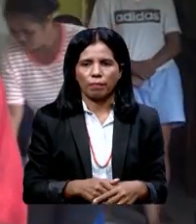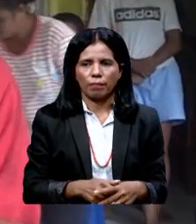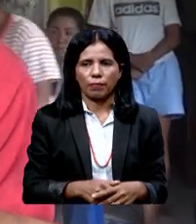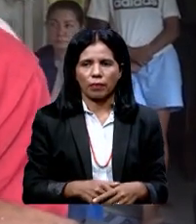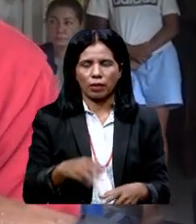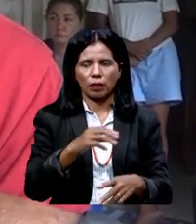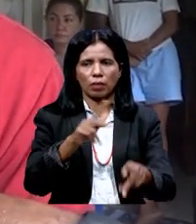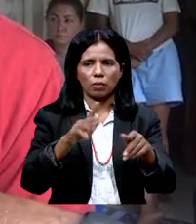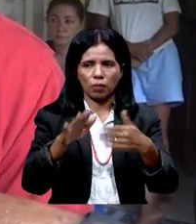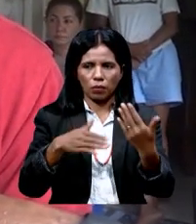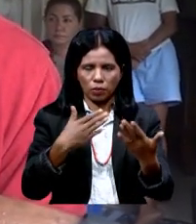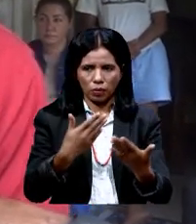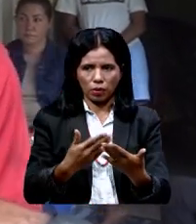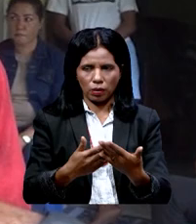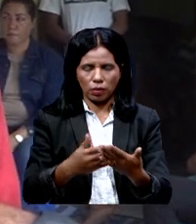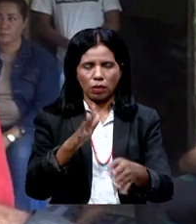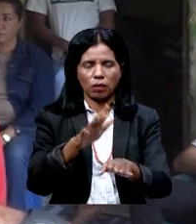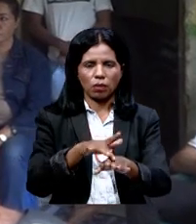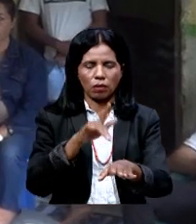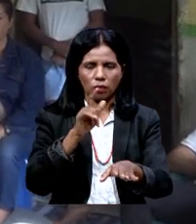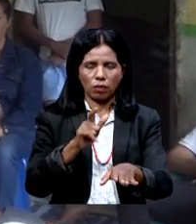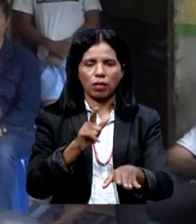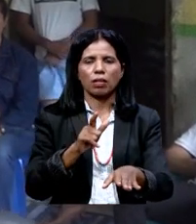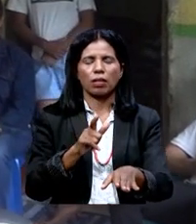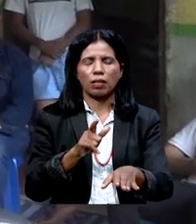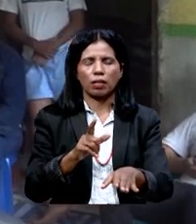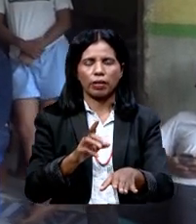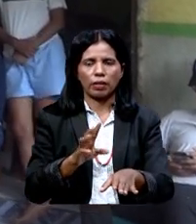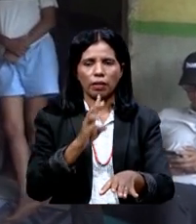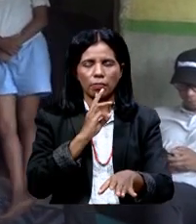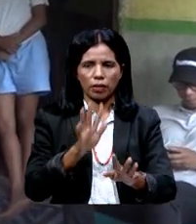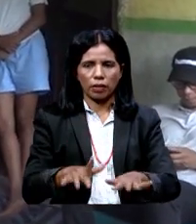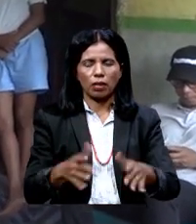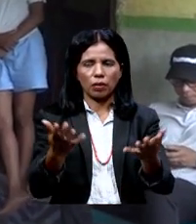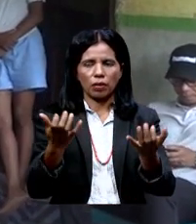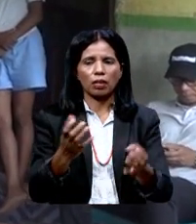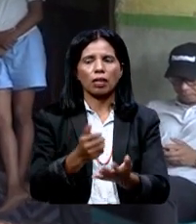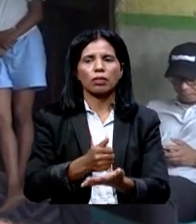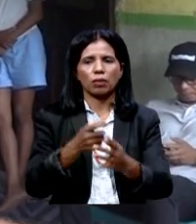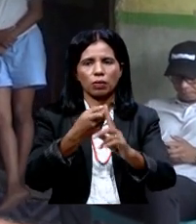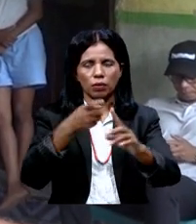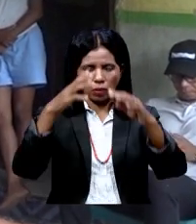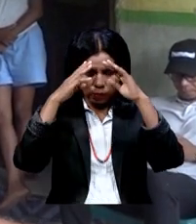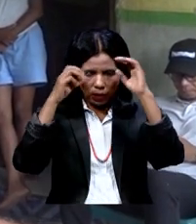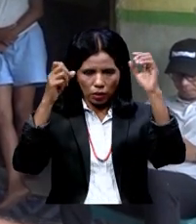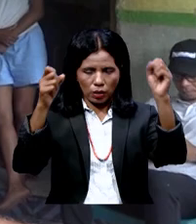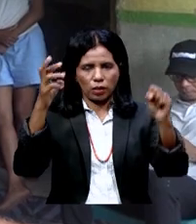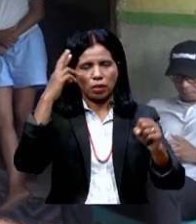vamos para a comunidade sira neve afetado agora sira simuela apoio o si presidente da